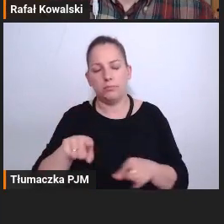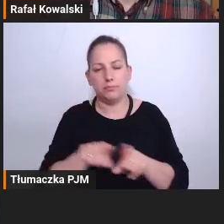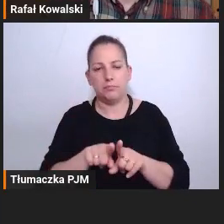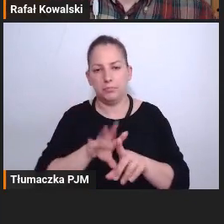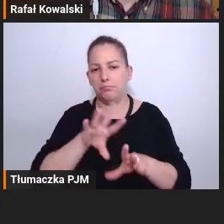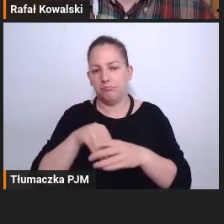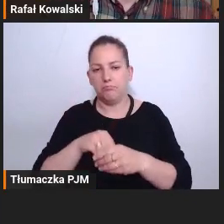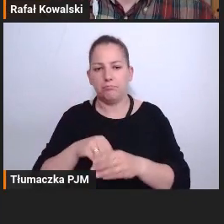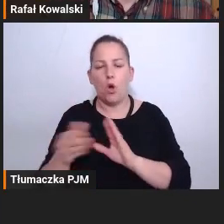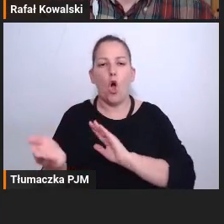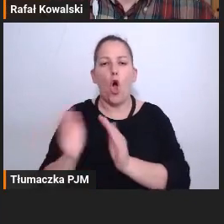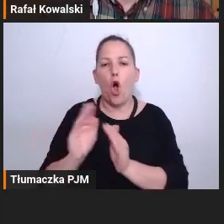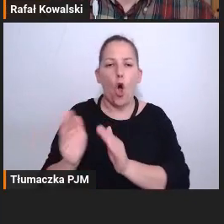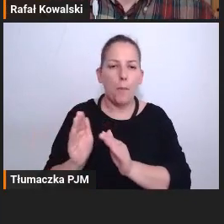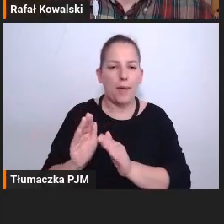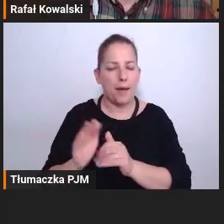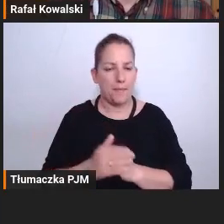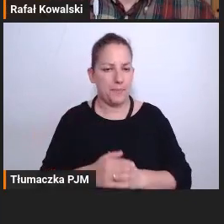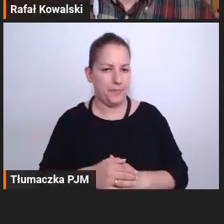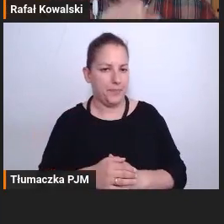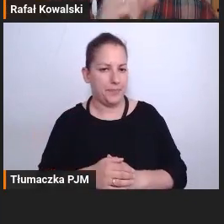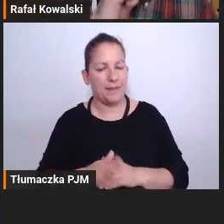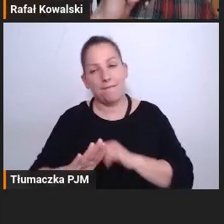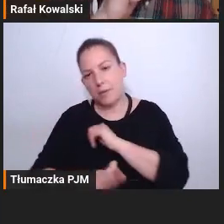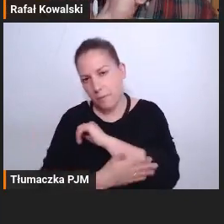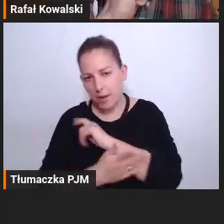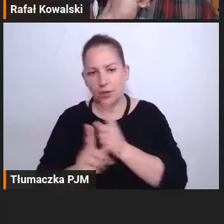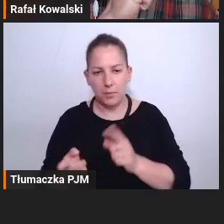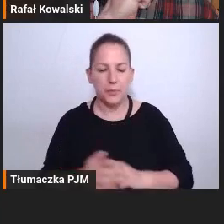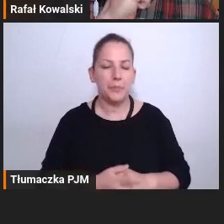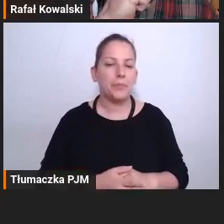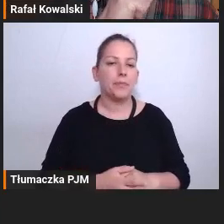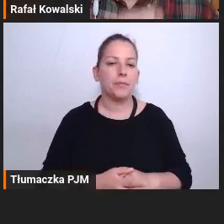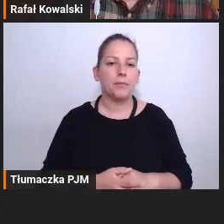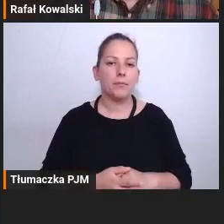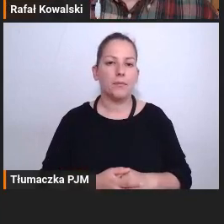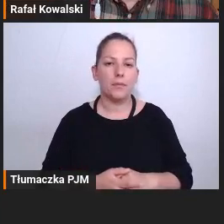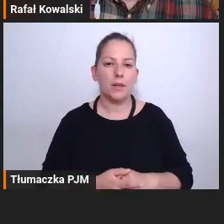możemy sprawować nad nimi opiekę czy wsparcie.